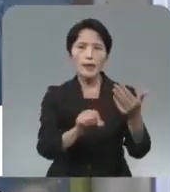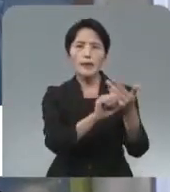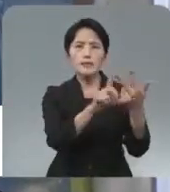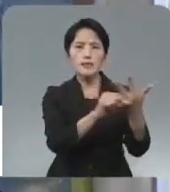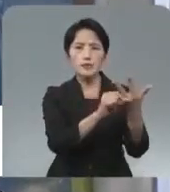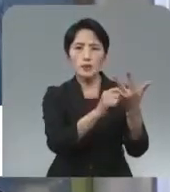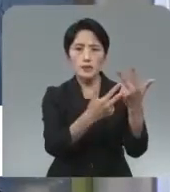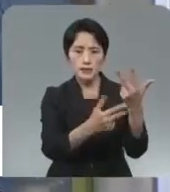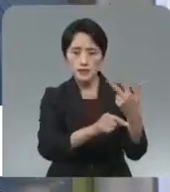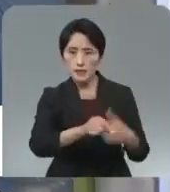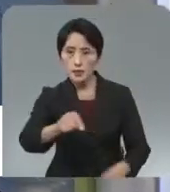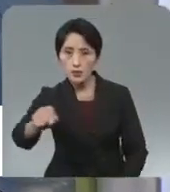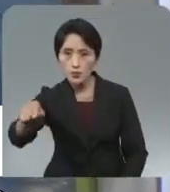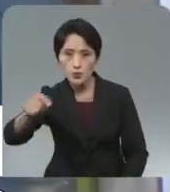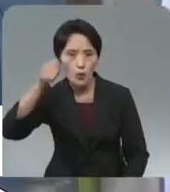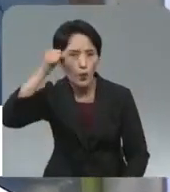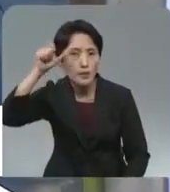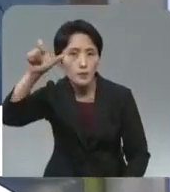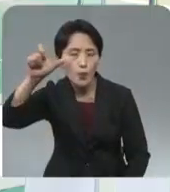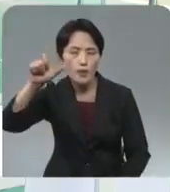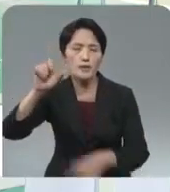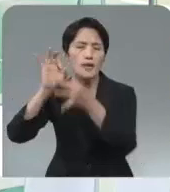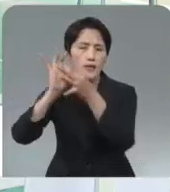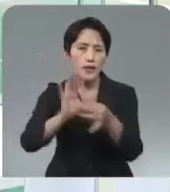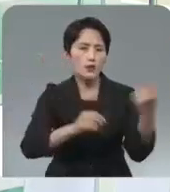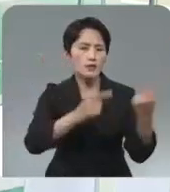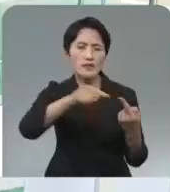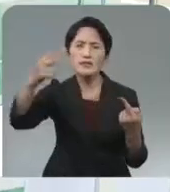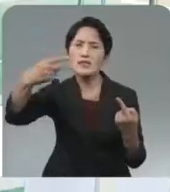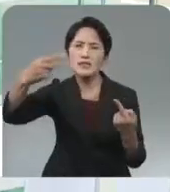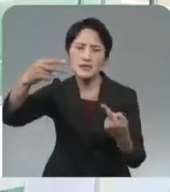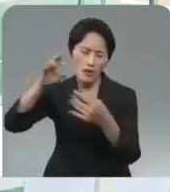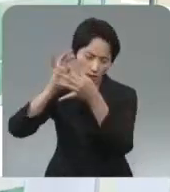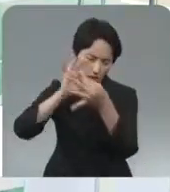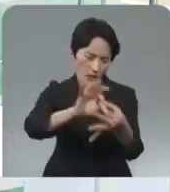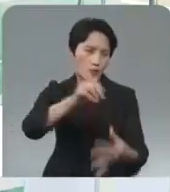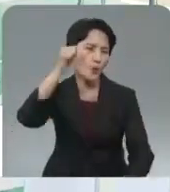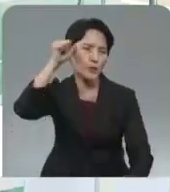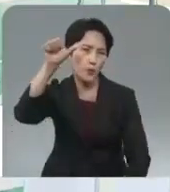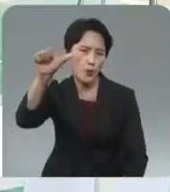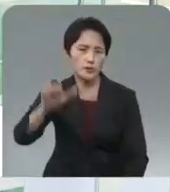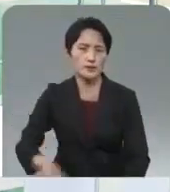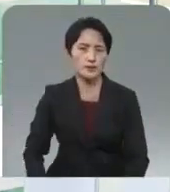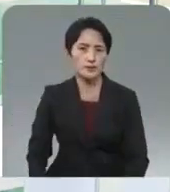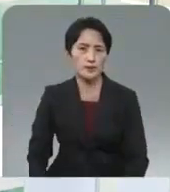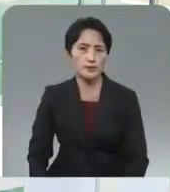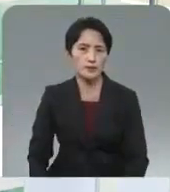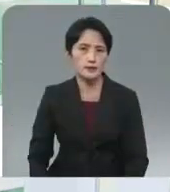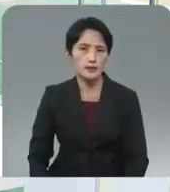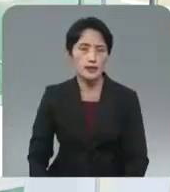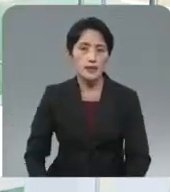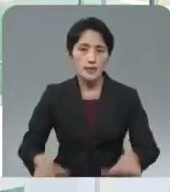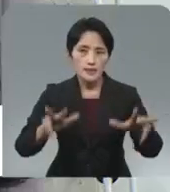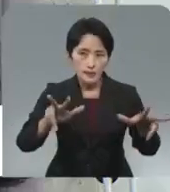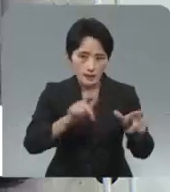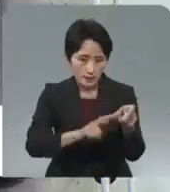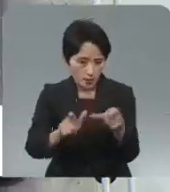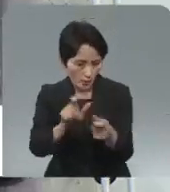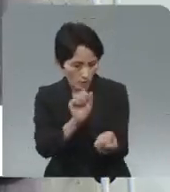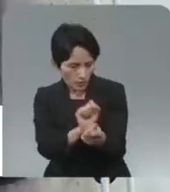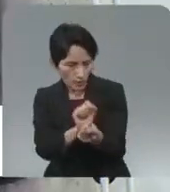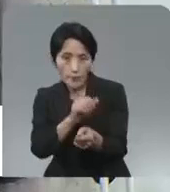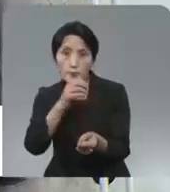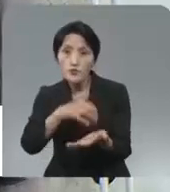зарегистрированные 1487 новых случаев кофе 19 общее количество инфицированных сначала